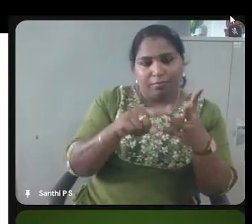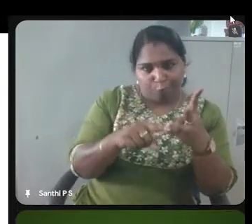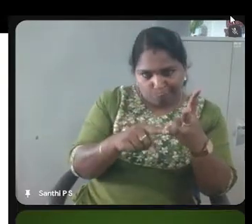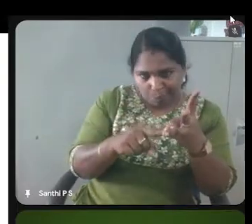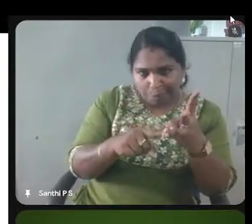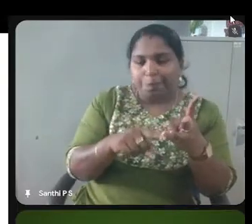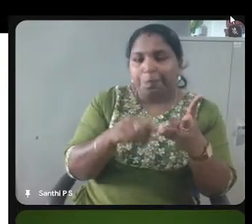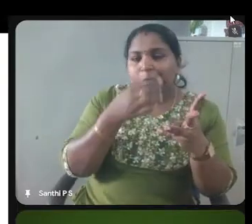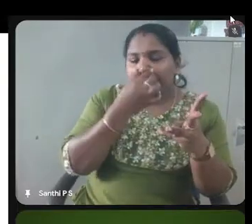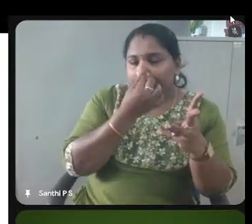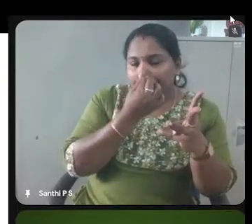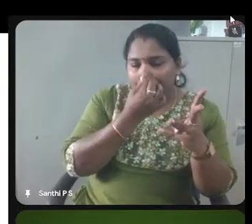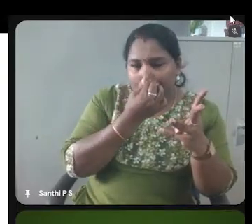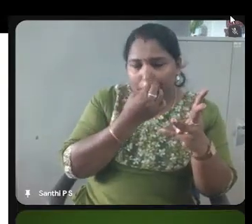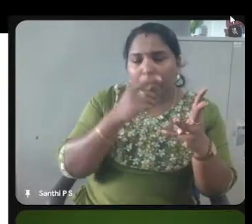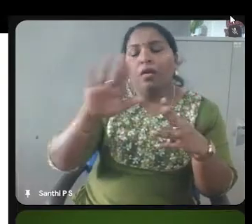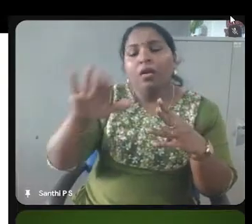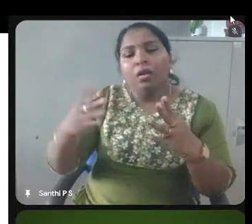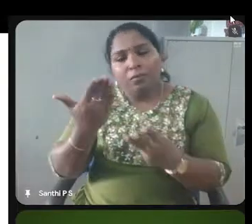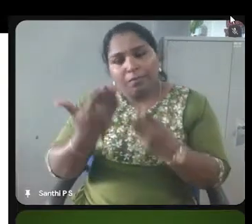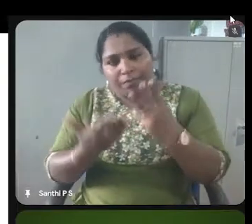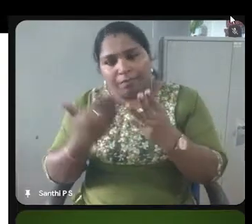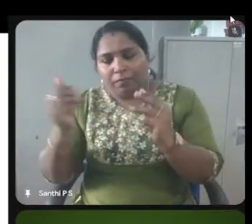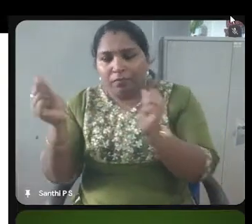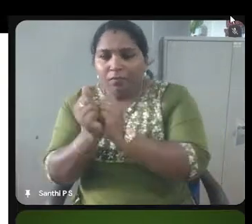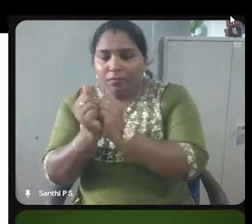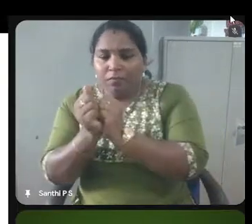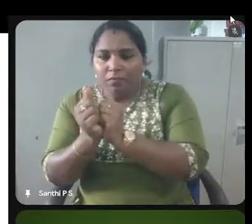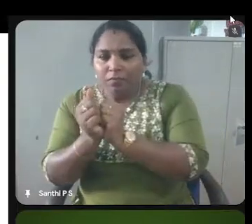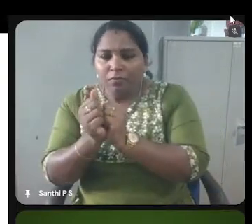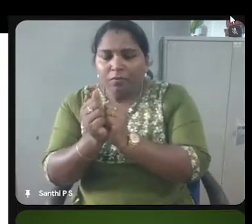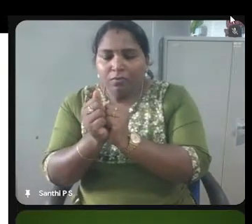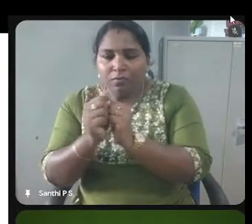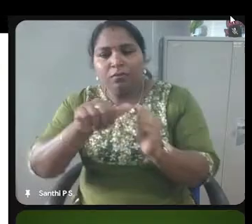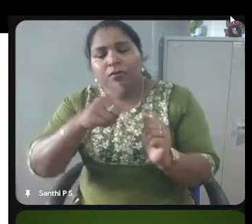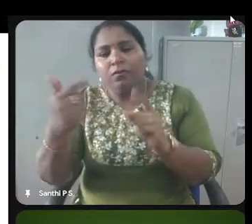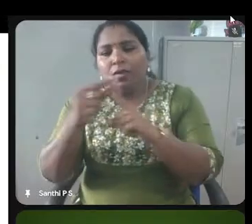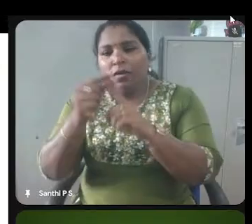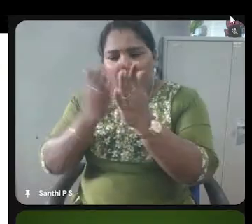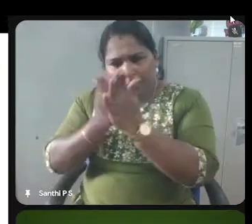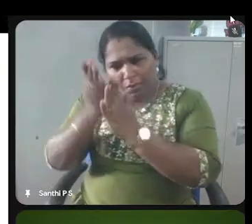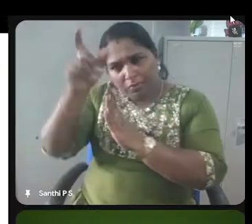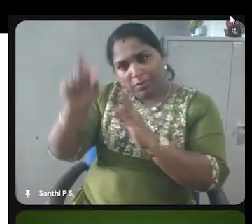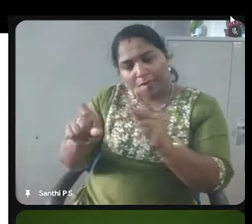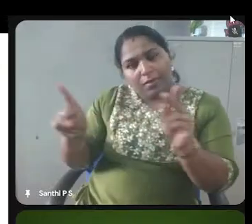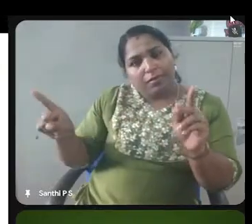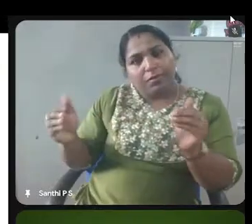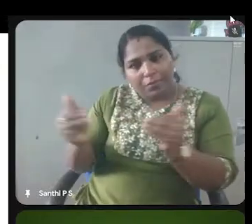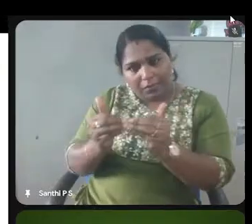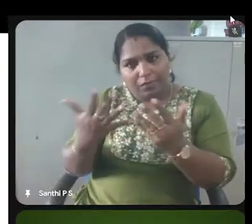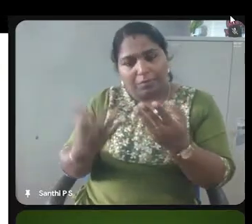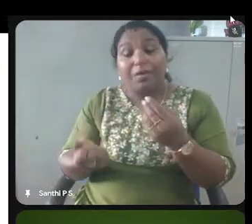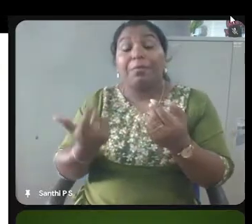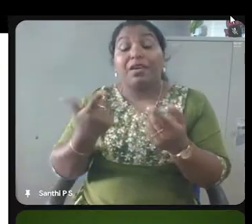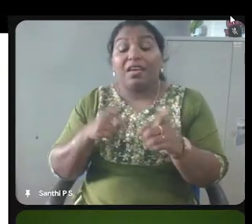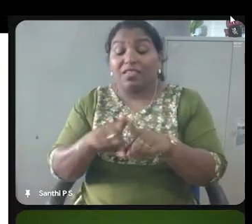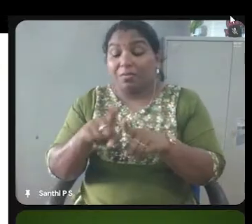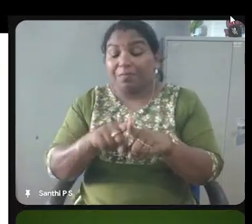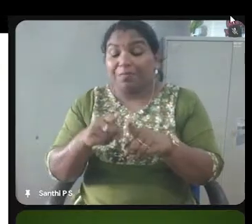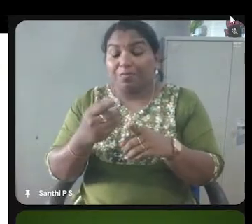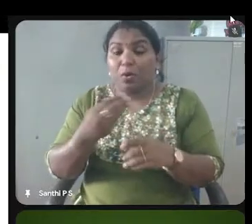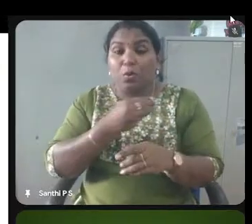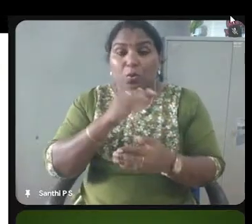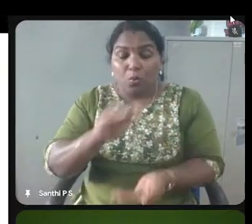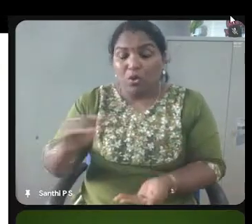ഏതെങ്കിലും മെമ്പേഴ്സിനെ പ്രൊഫഷണൽസിനെ കാണിക്കണം എന്ന് വരുവാണെങ്കിൽ അവർ റെഫറും കൂടെ ചെയ്യും. ചിലപ്പം പീഡിയാട്രിക് ന്യൂറോളജിസ്റ്റിനെയും കൂടെ